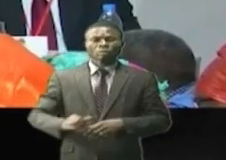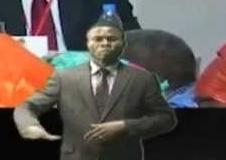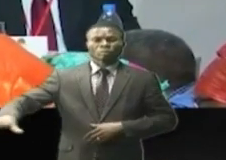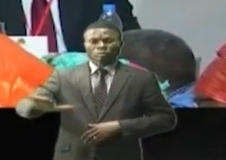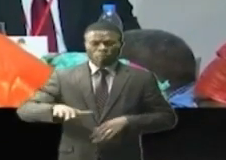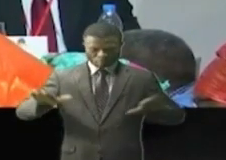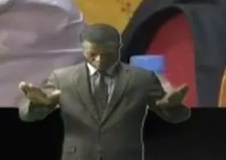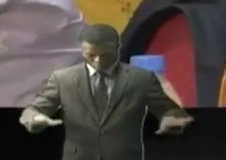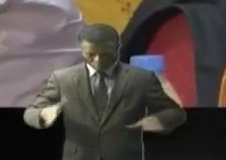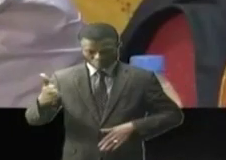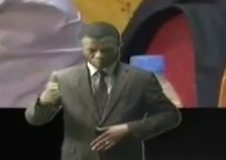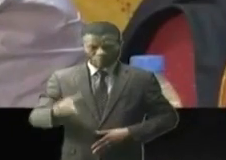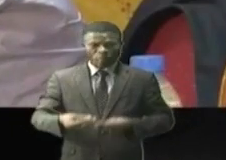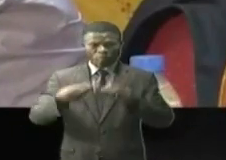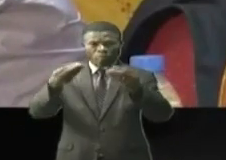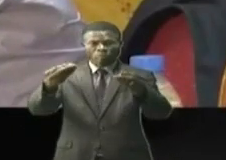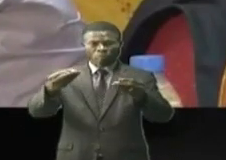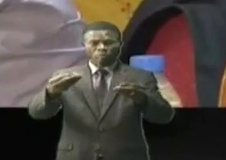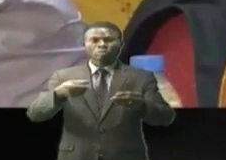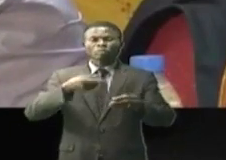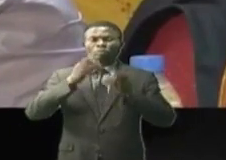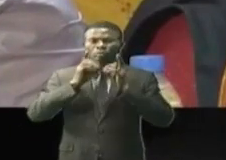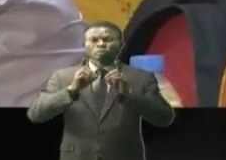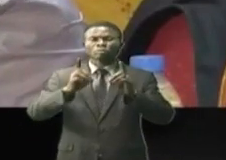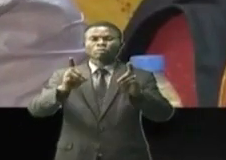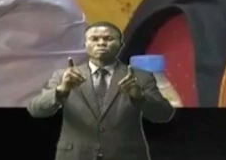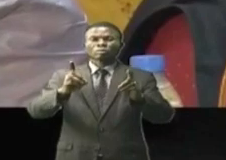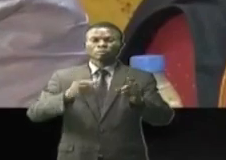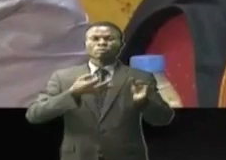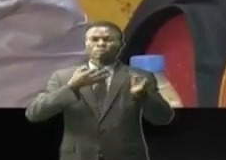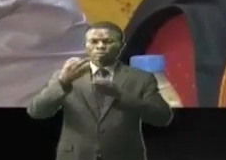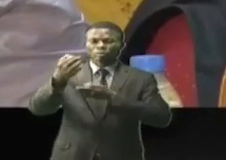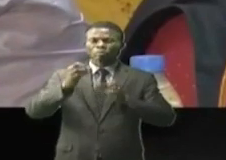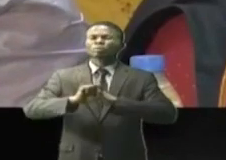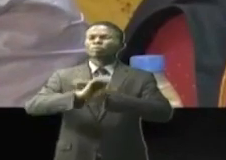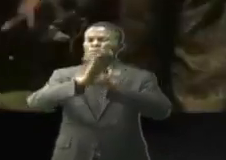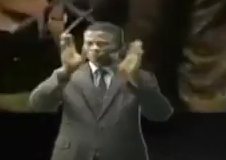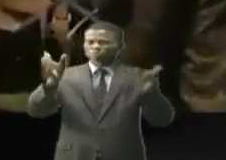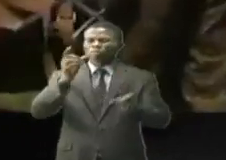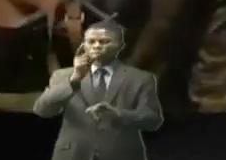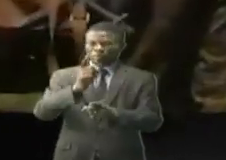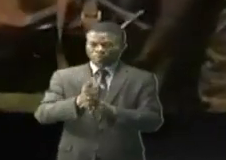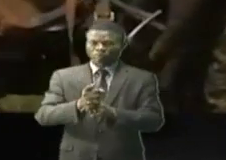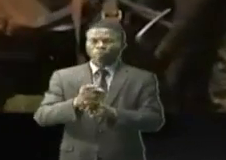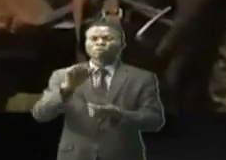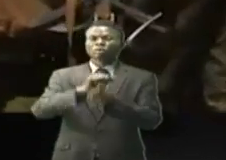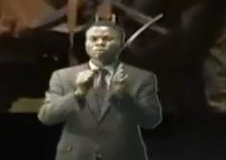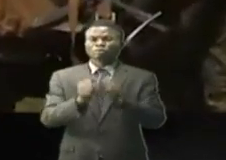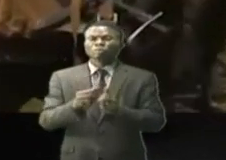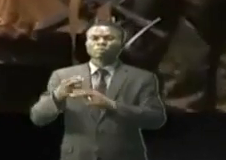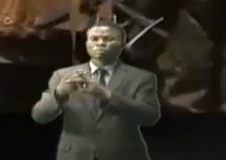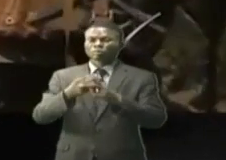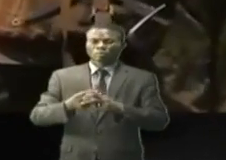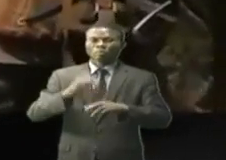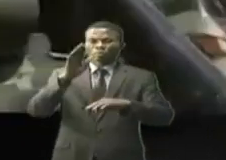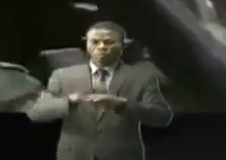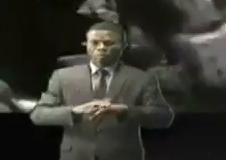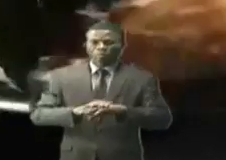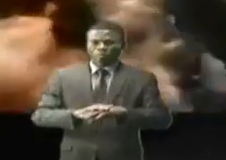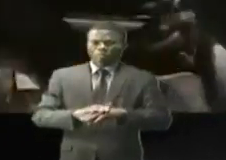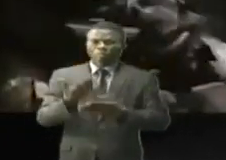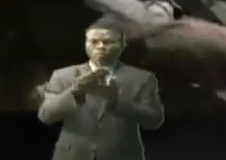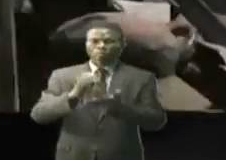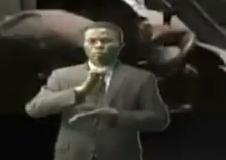Freddy Kita a porté la voix de la RDC en brossant d'une manière succincte la situation sécuritaire dans la partie